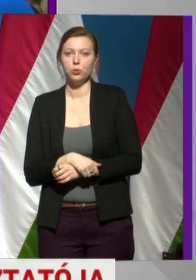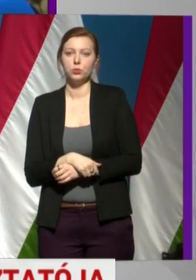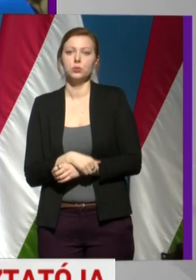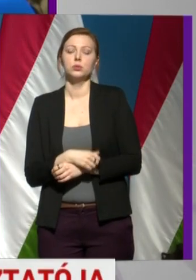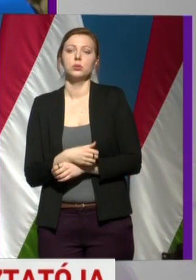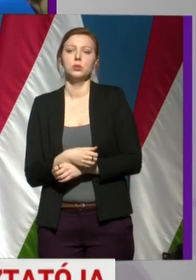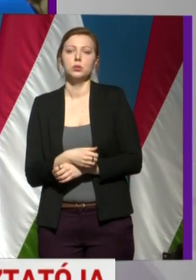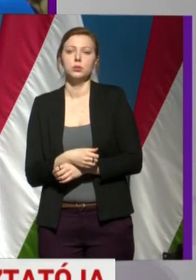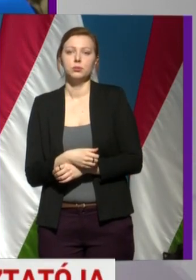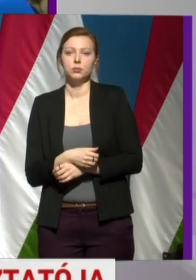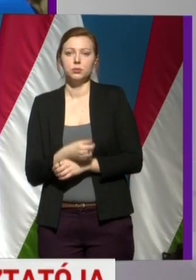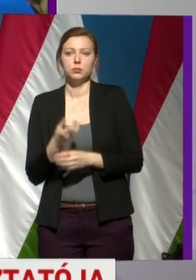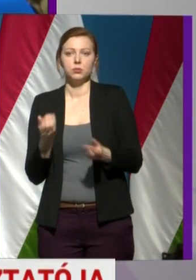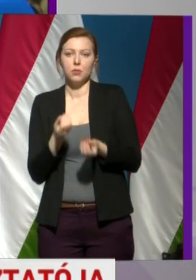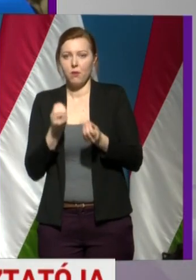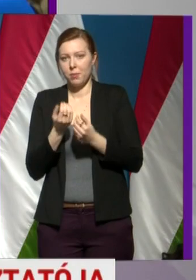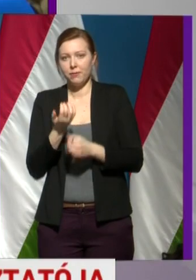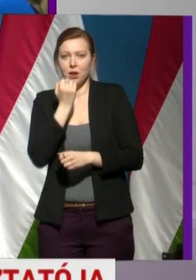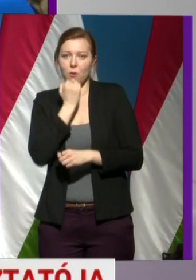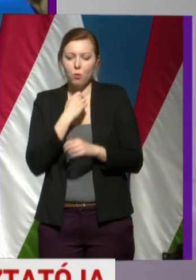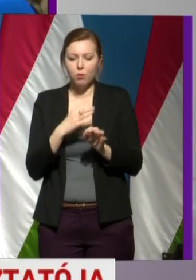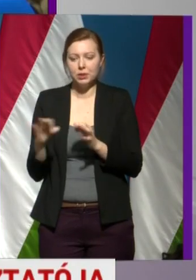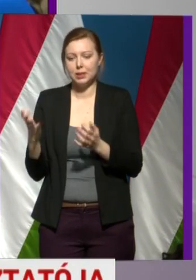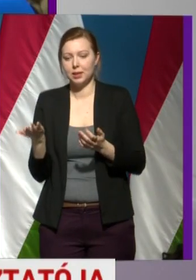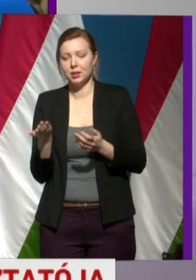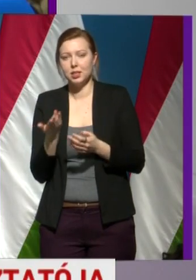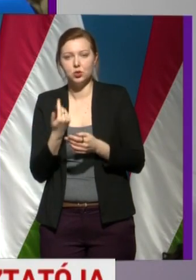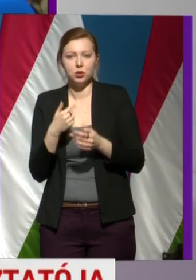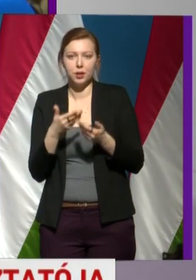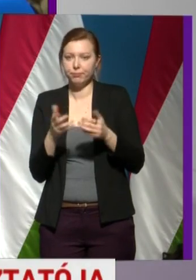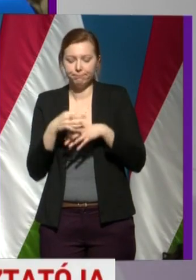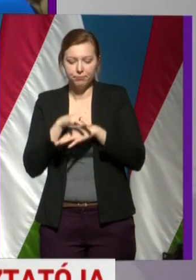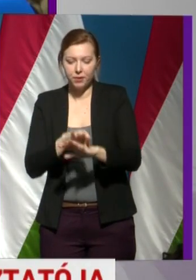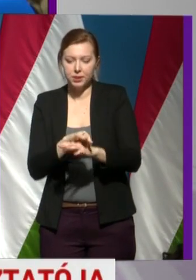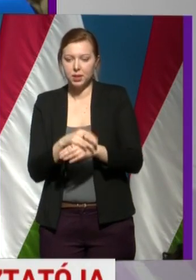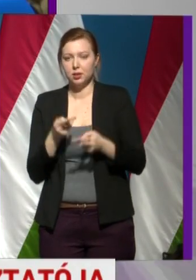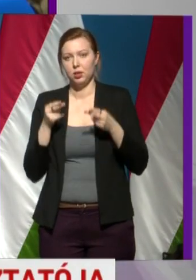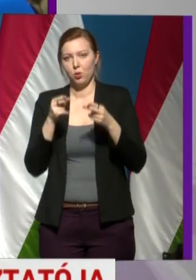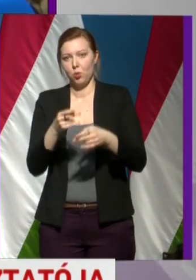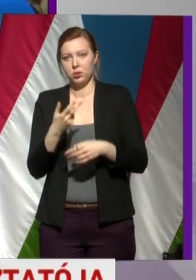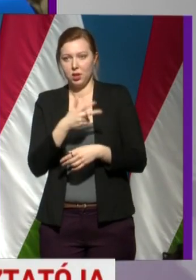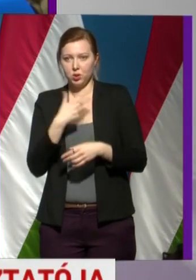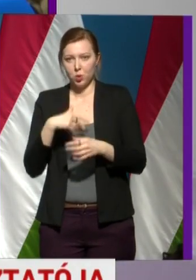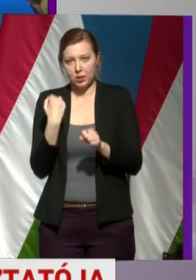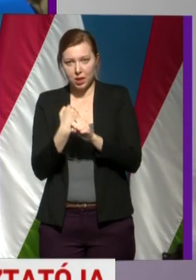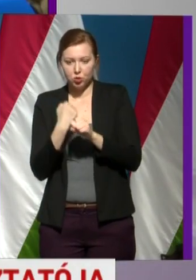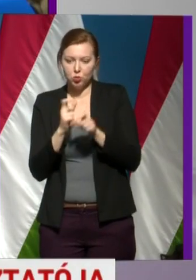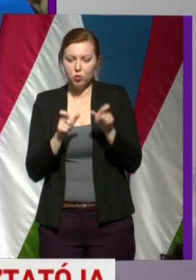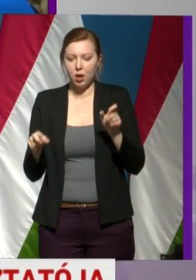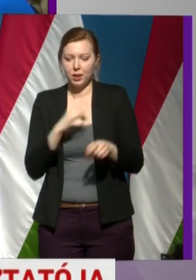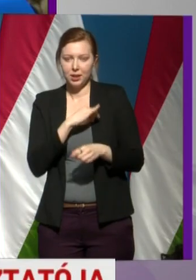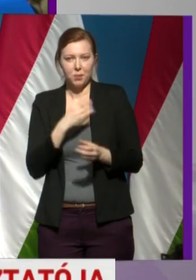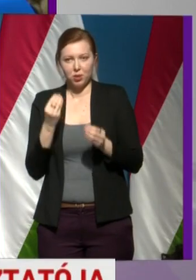terveznek-e valamiféle óvintézkedéseket bevezetni, illetve hogy az utcai szociális munkások